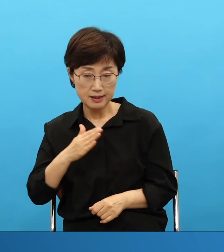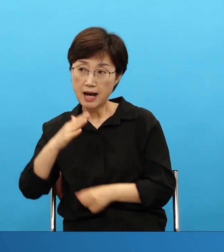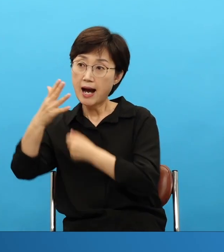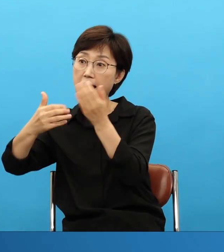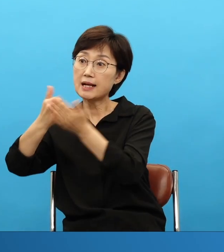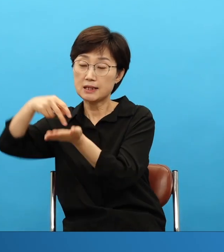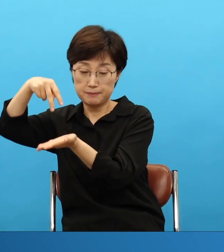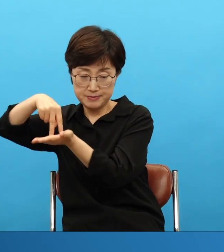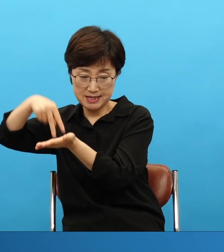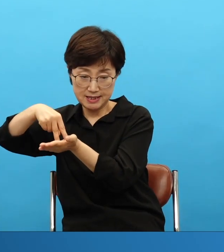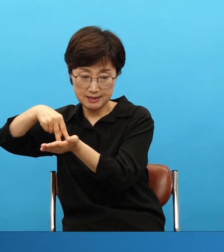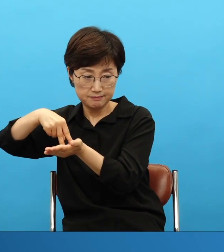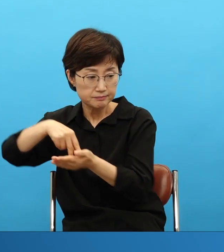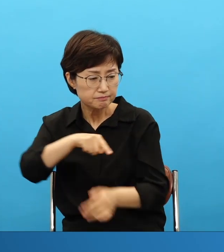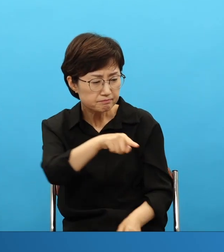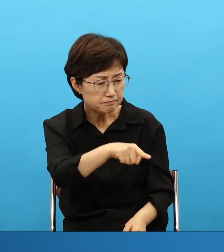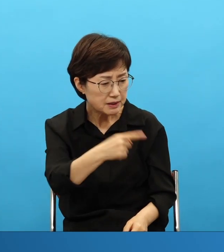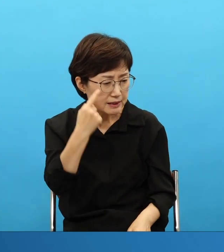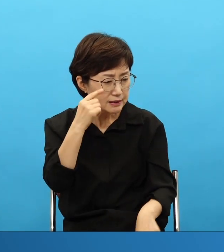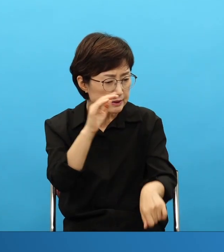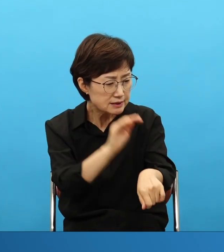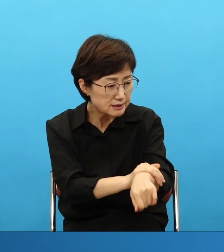멸하고을 하리라